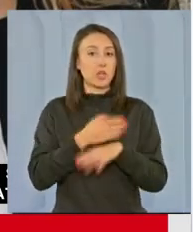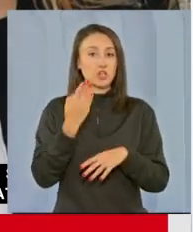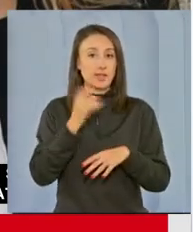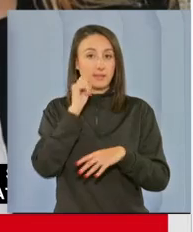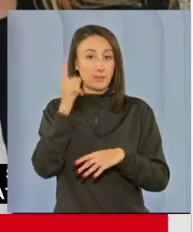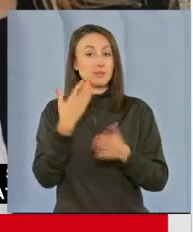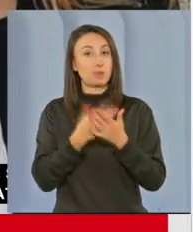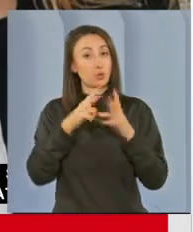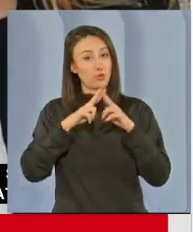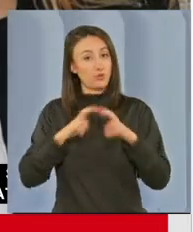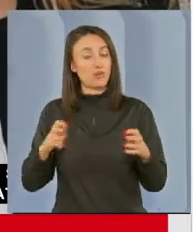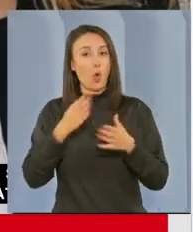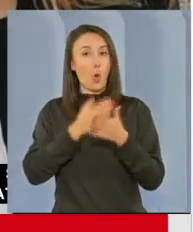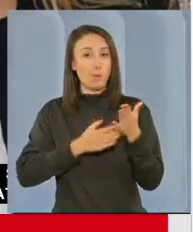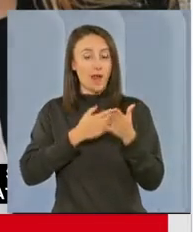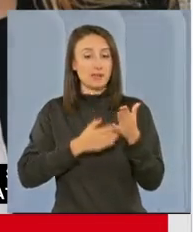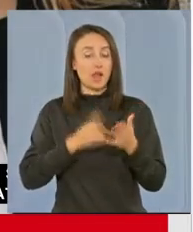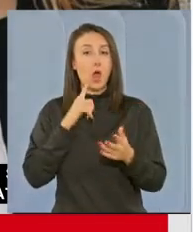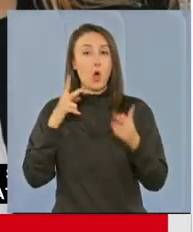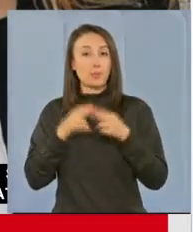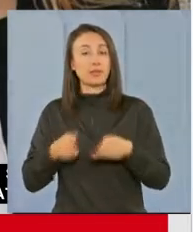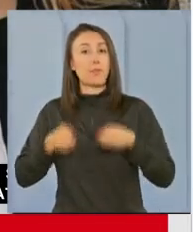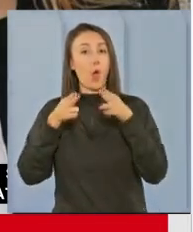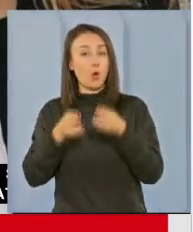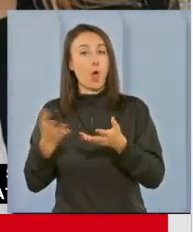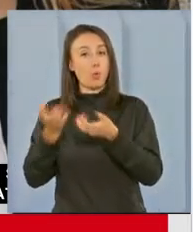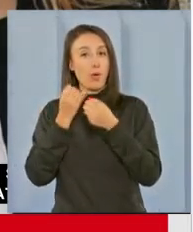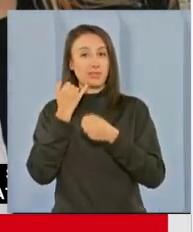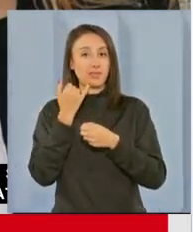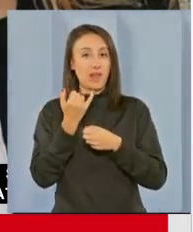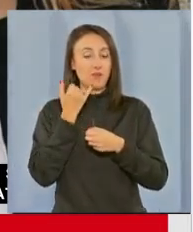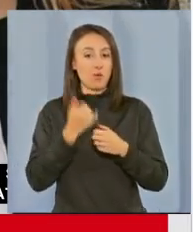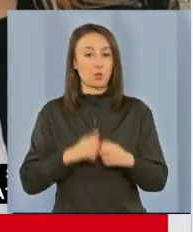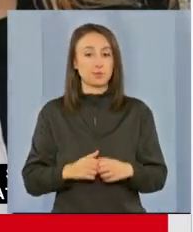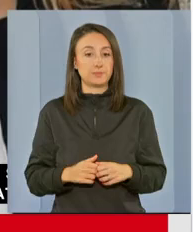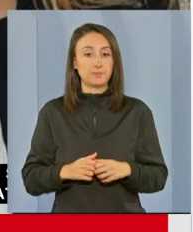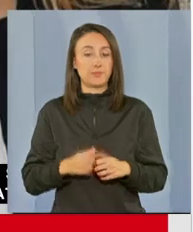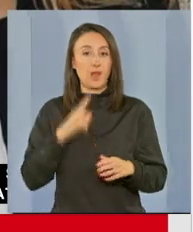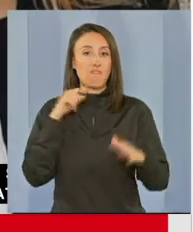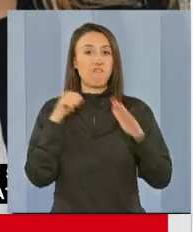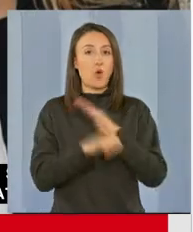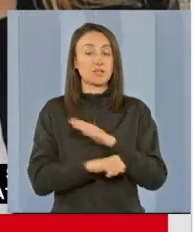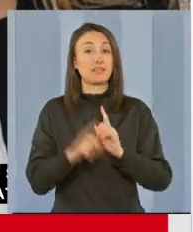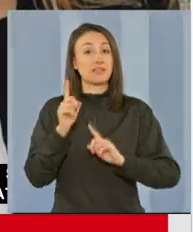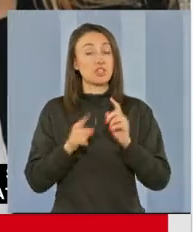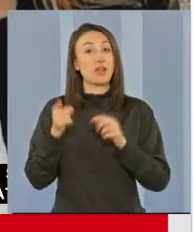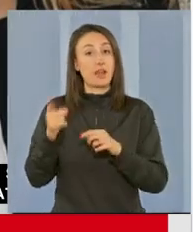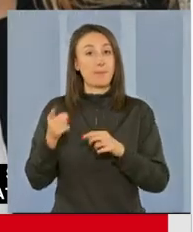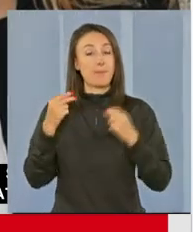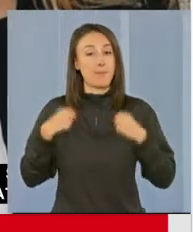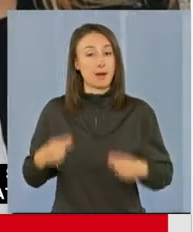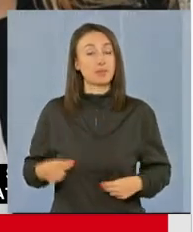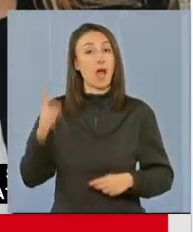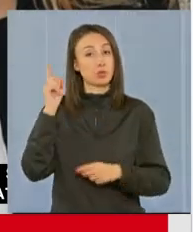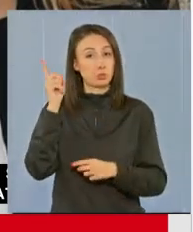pentru consultații și pentru operații. L-a oprit pe hol, i-au luat telefonul mobil forțat, deși dumnealui era parlamentar